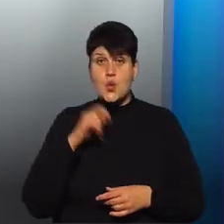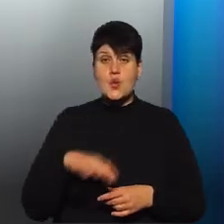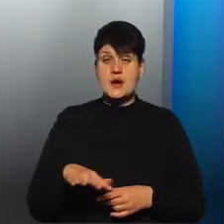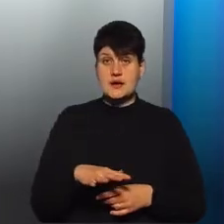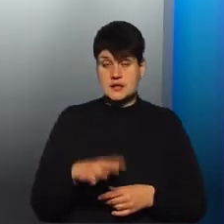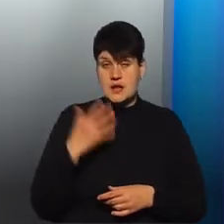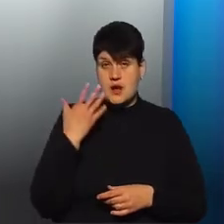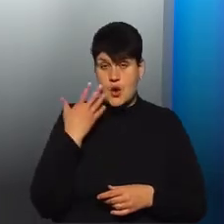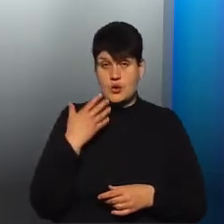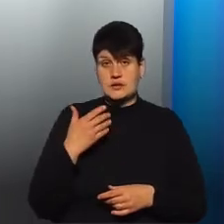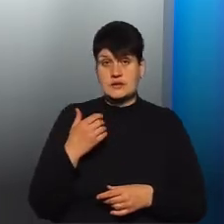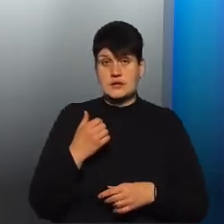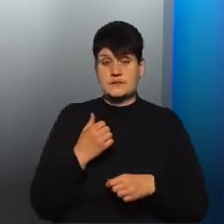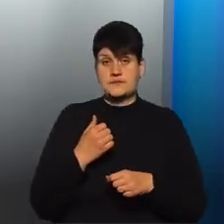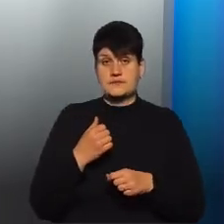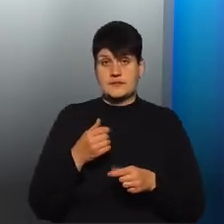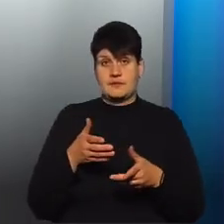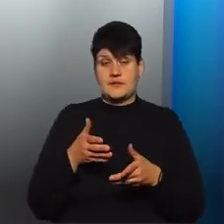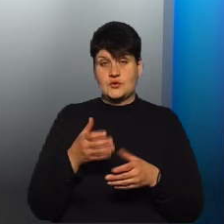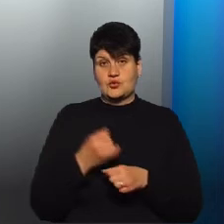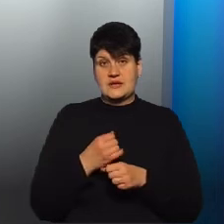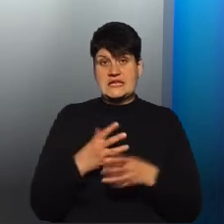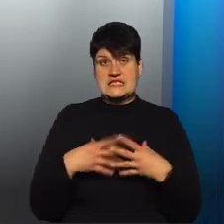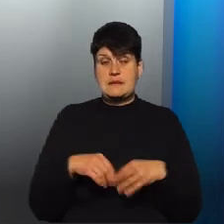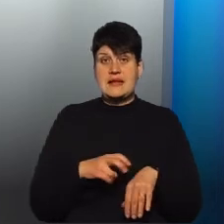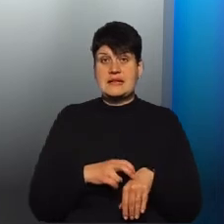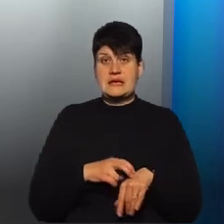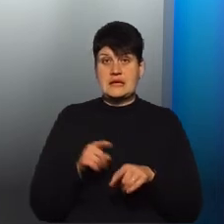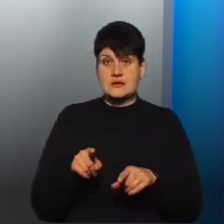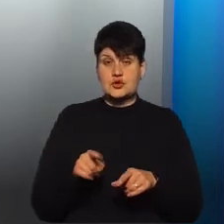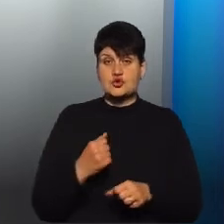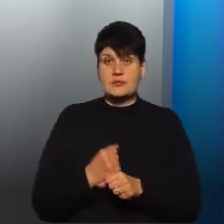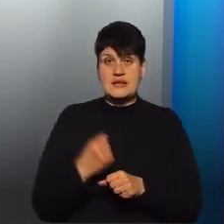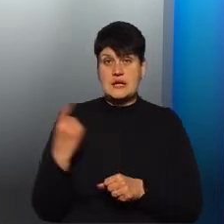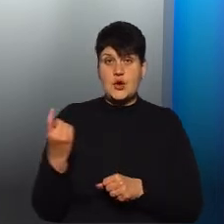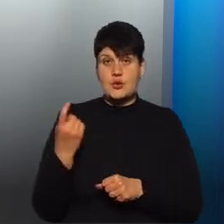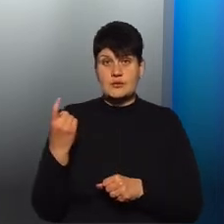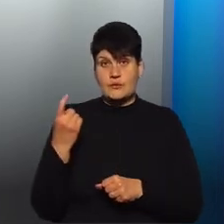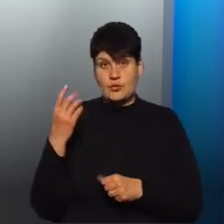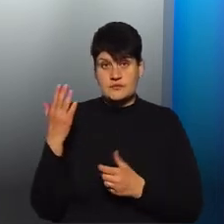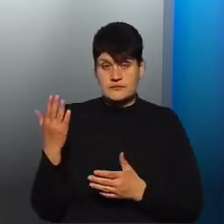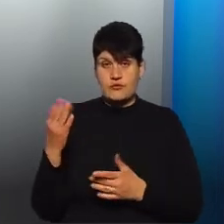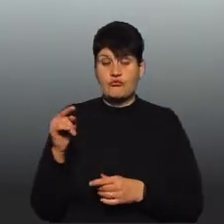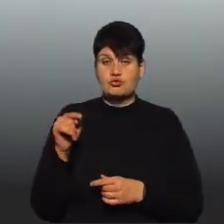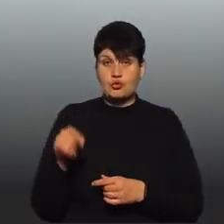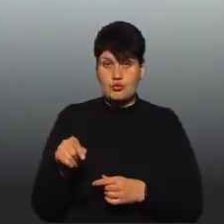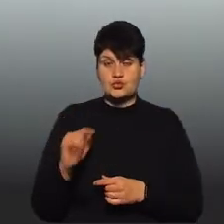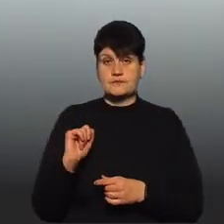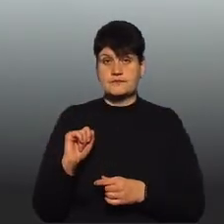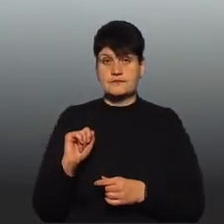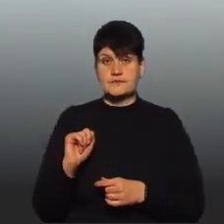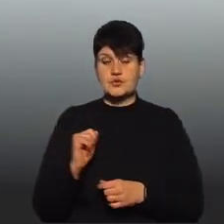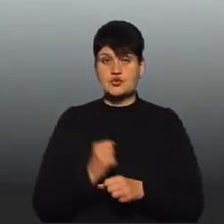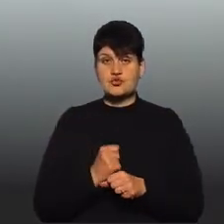робила сімейних лікарів, робила їх чуть не господарними богами, тому зробила велику